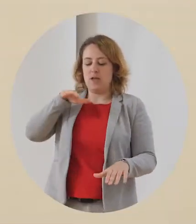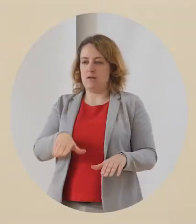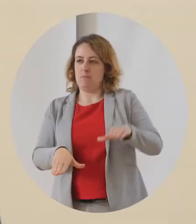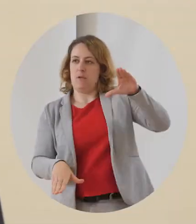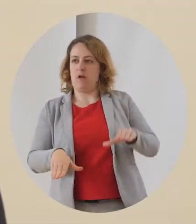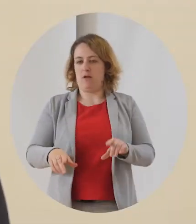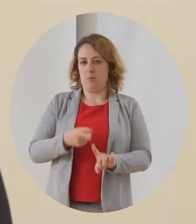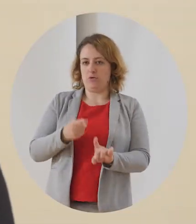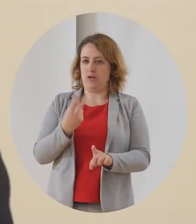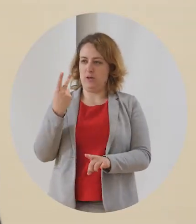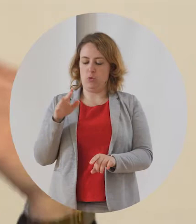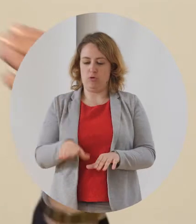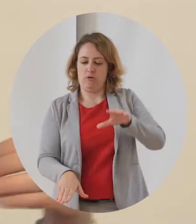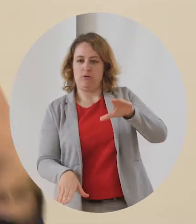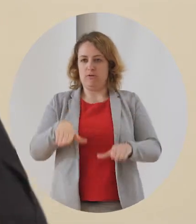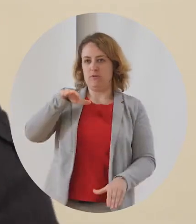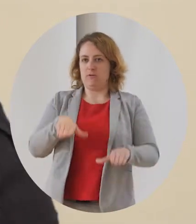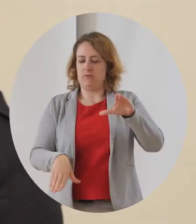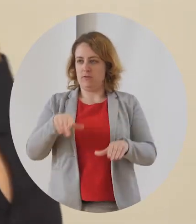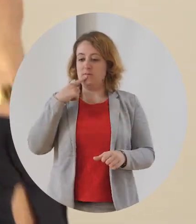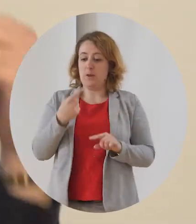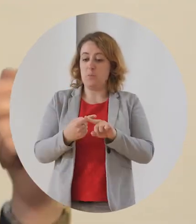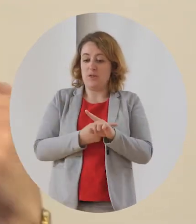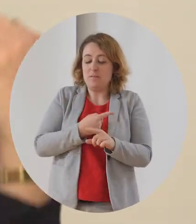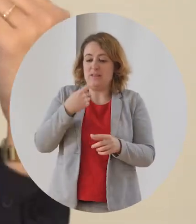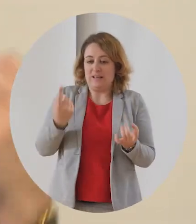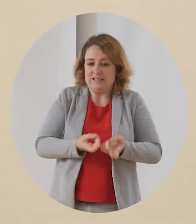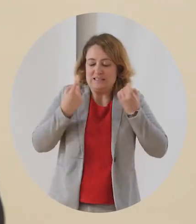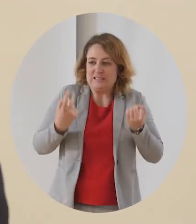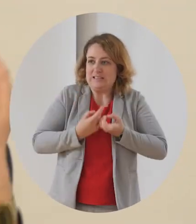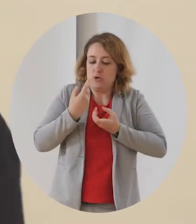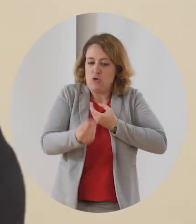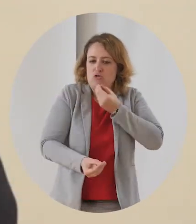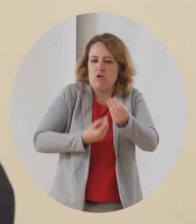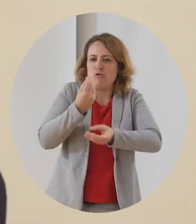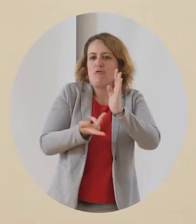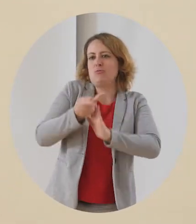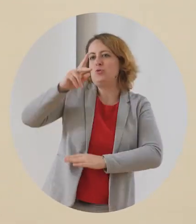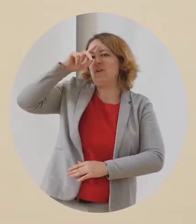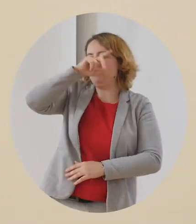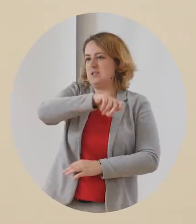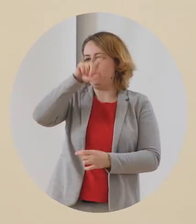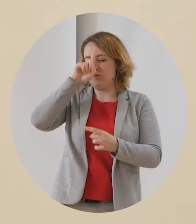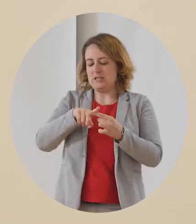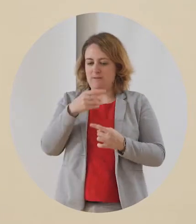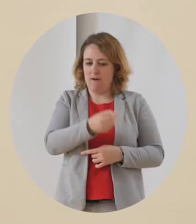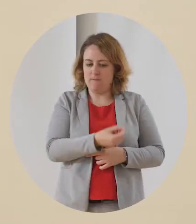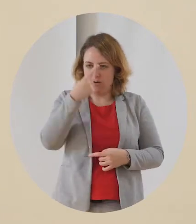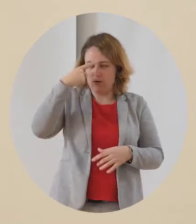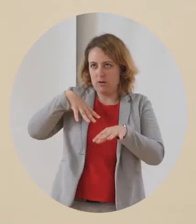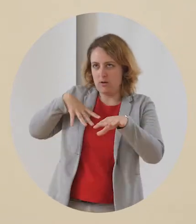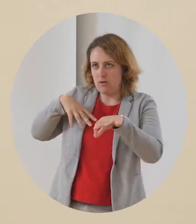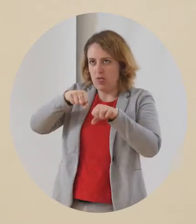rééquilibrer sans tomber. Donc on est toujours dans des exercices où progressivement on augmente la difficulté pour que le